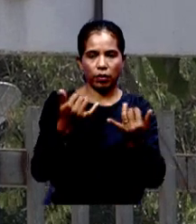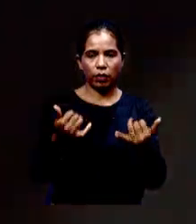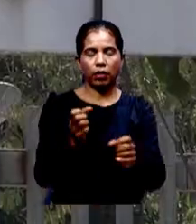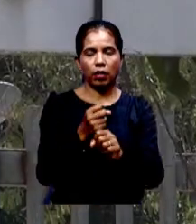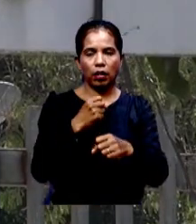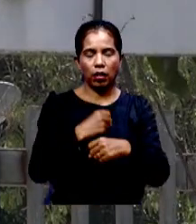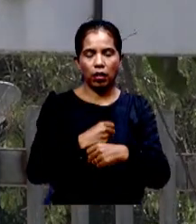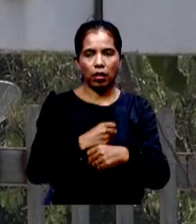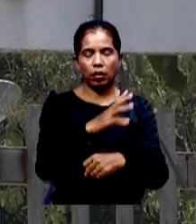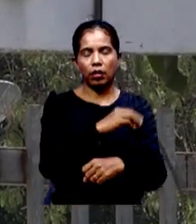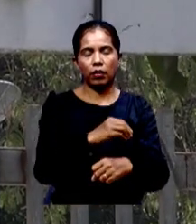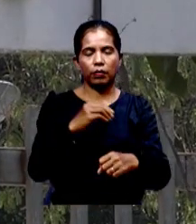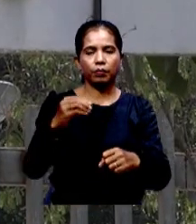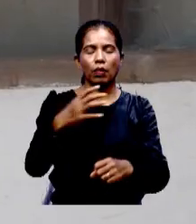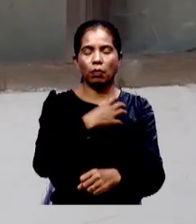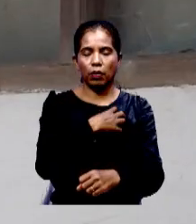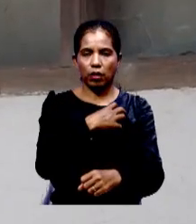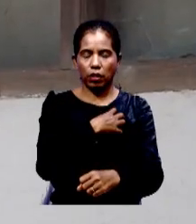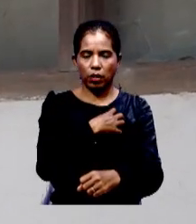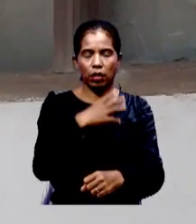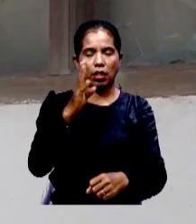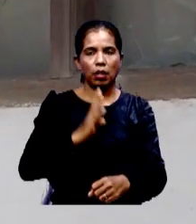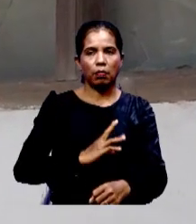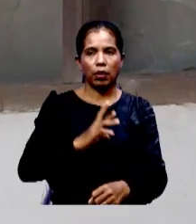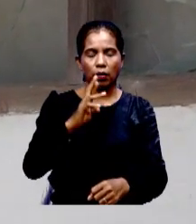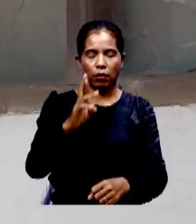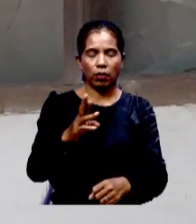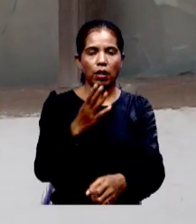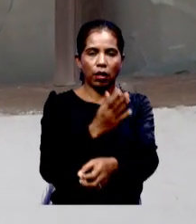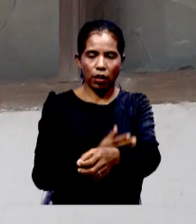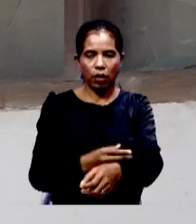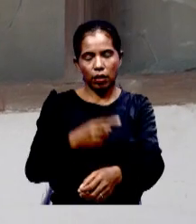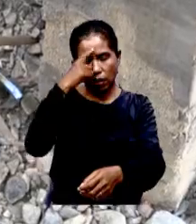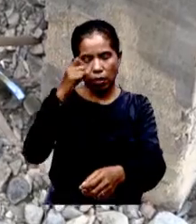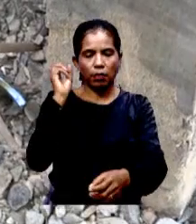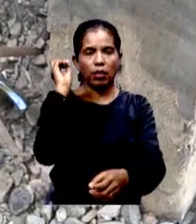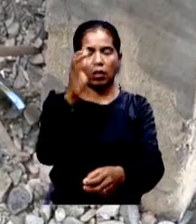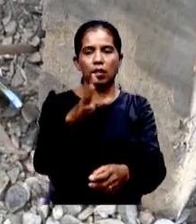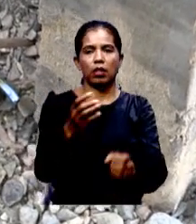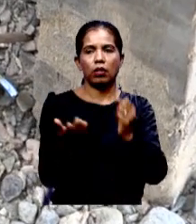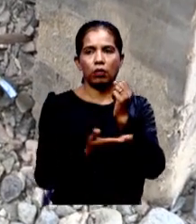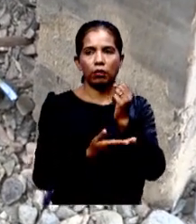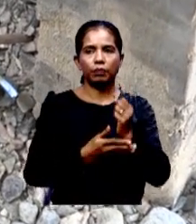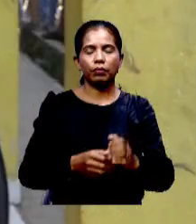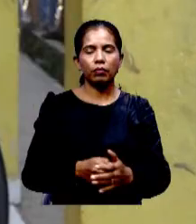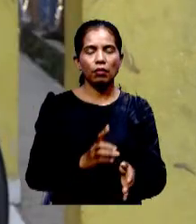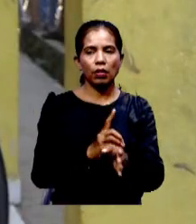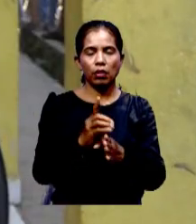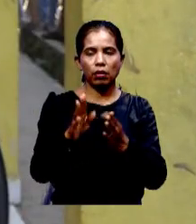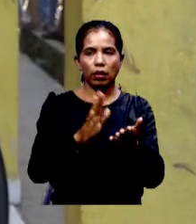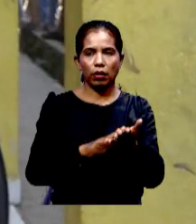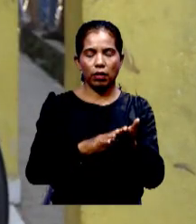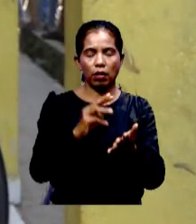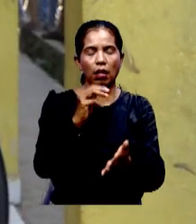resulta mo segundo comandante PNTL Esquadra Becora Canectodang tamba reta antuda. Diretor Escola 5 de Maio